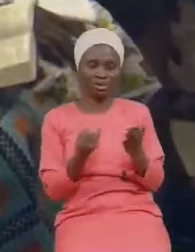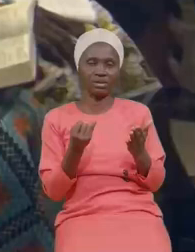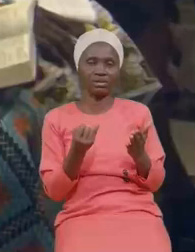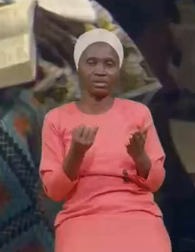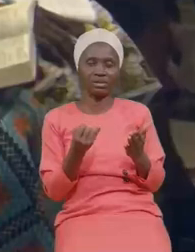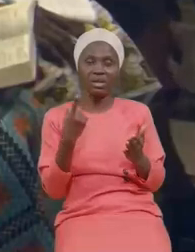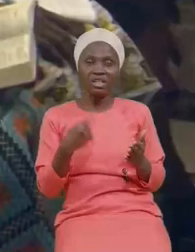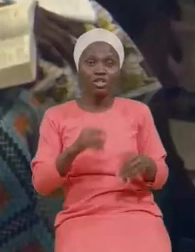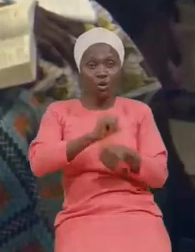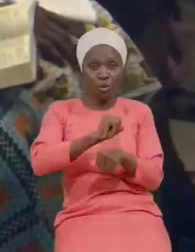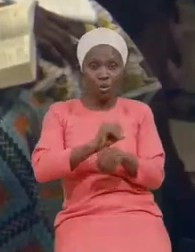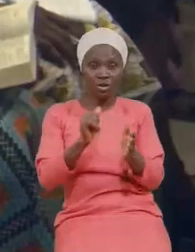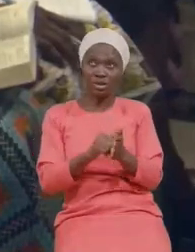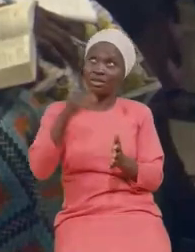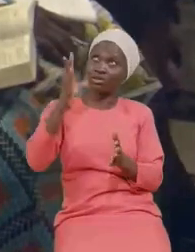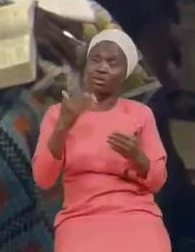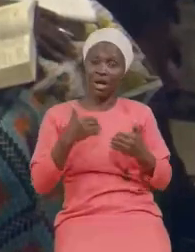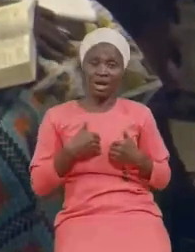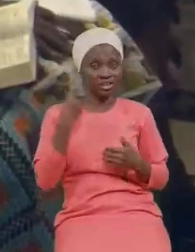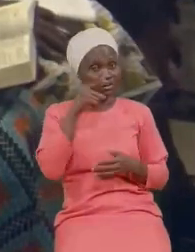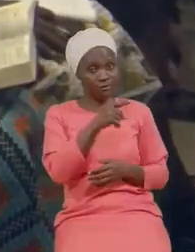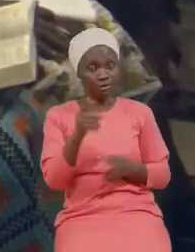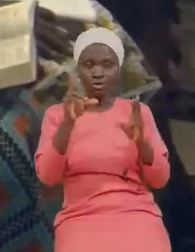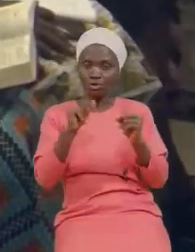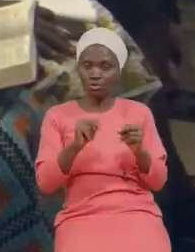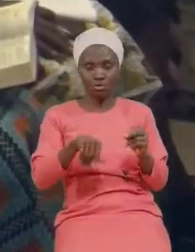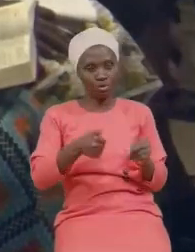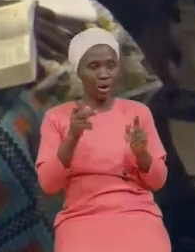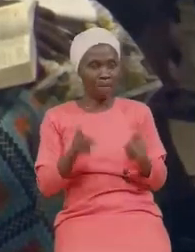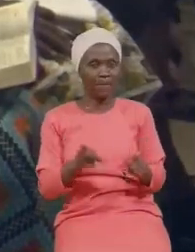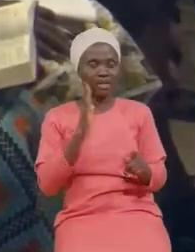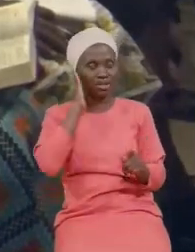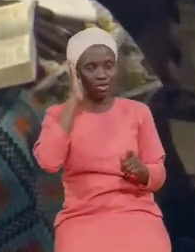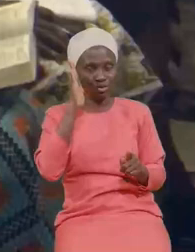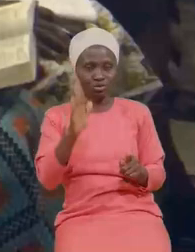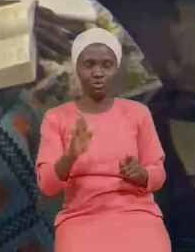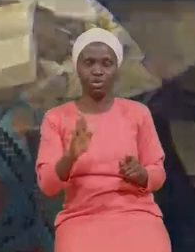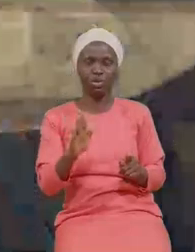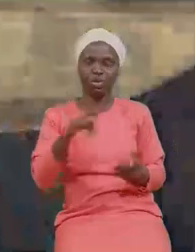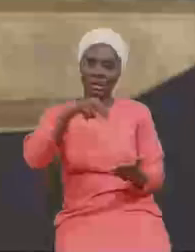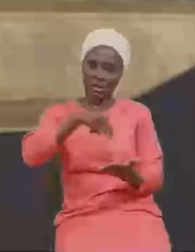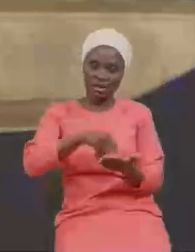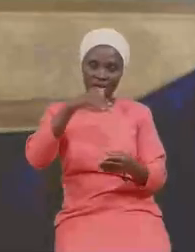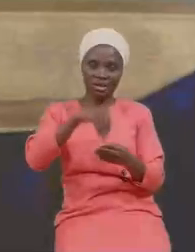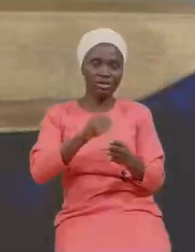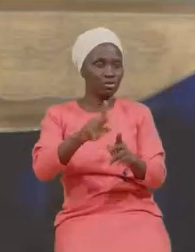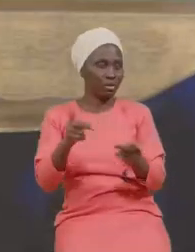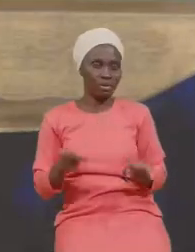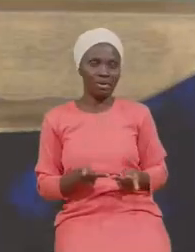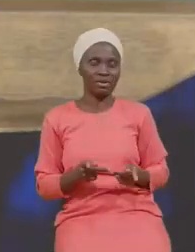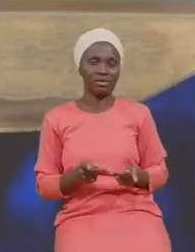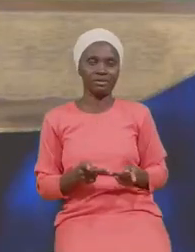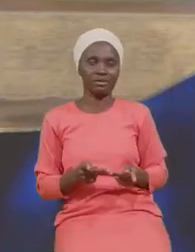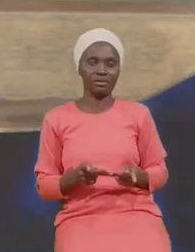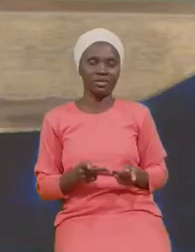la responsabilité que le Seigneur a pour toi personne ne te remplacera oui Dieu a des milliers de personnes qui